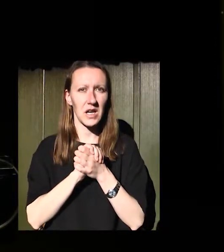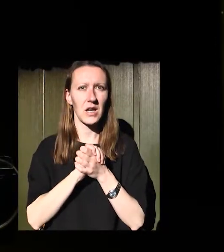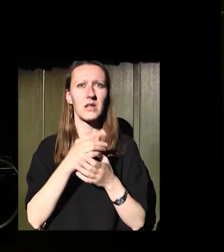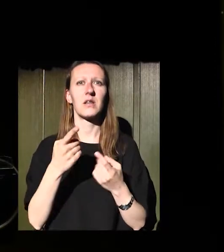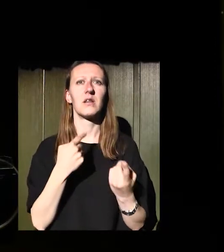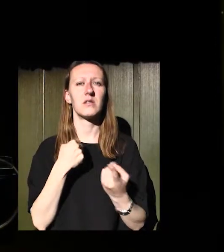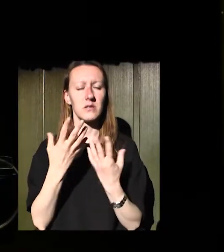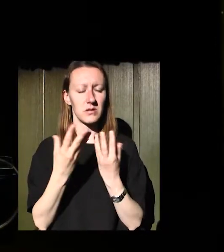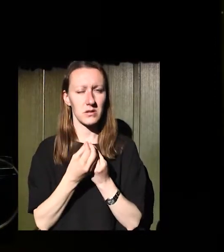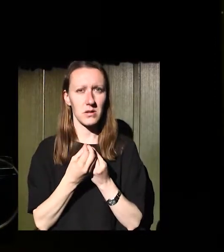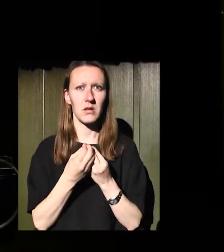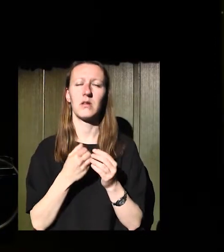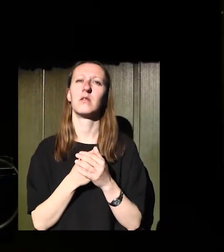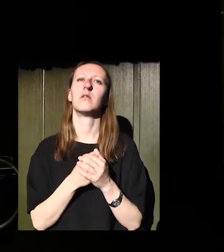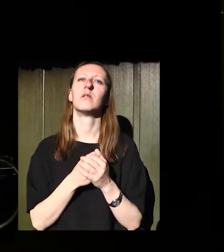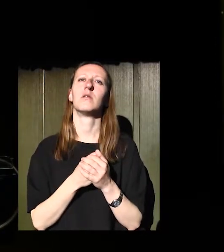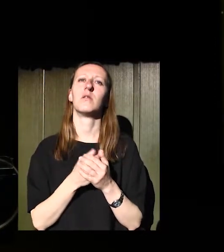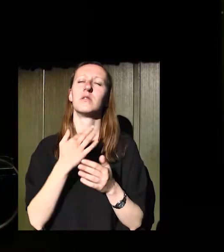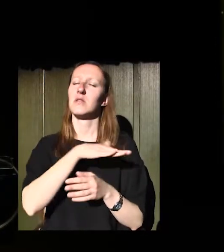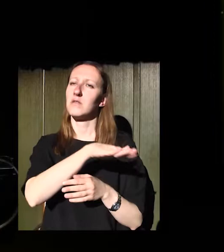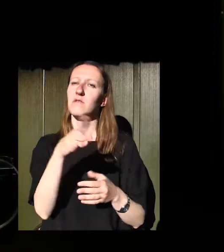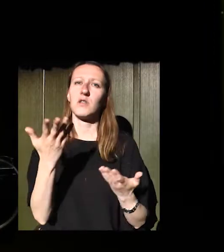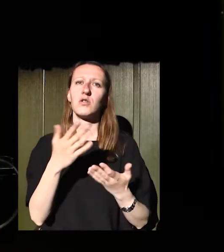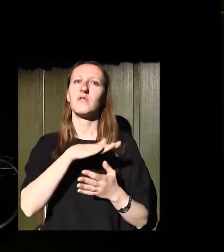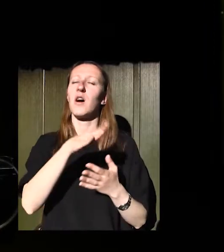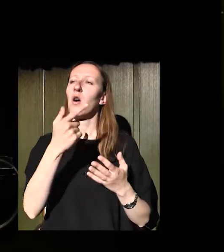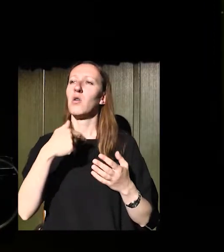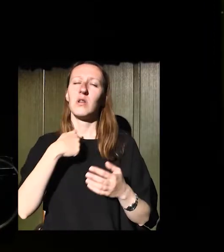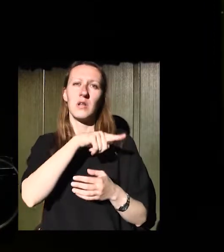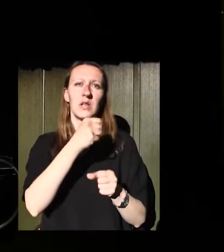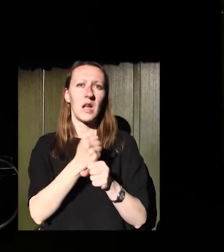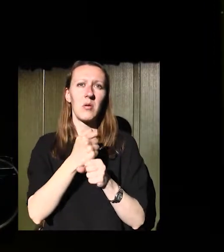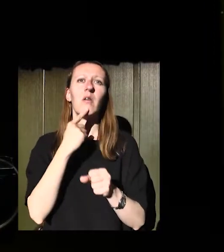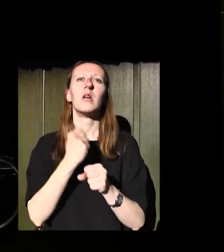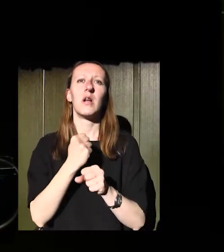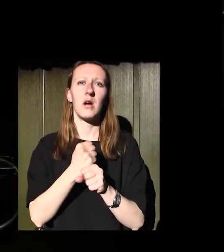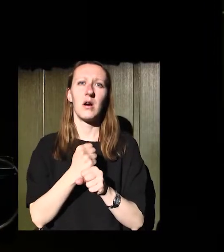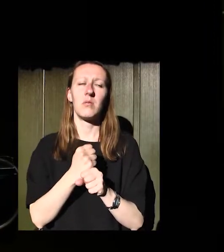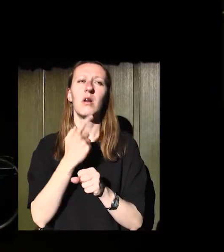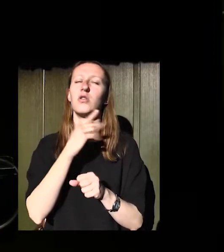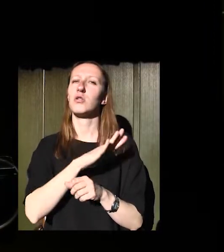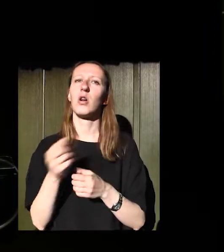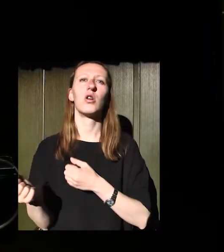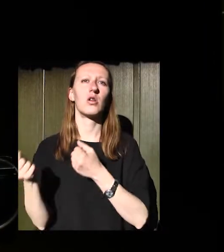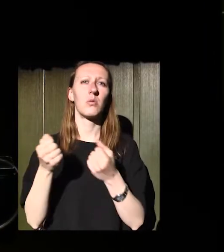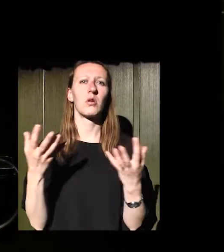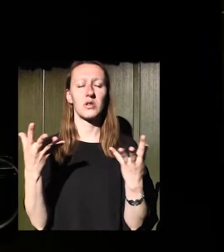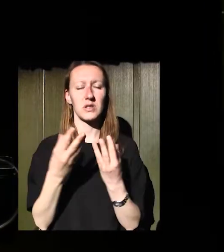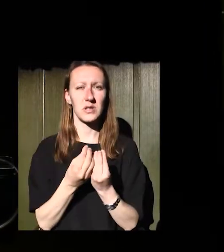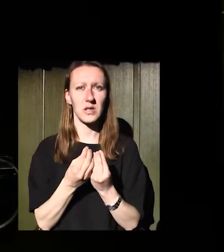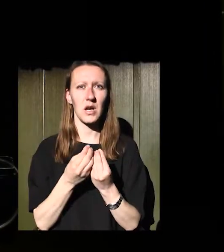prijateljstvo, konstruktivnosti. Za sve što je svatko od nas učinio i čini i što